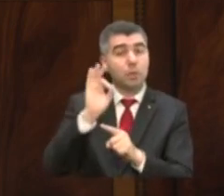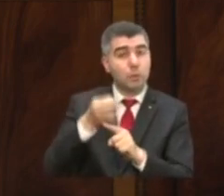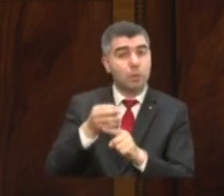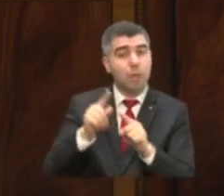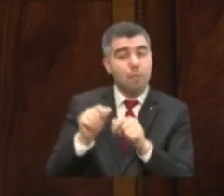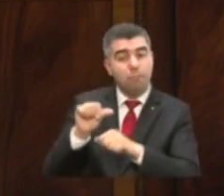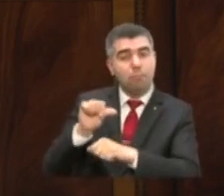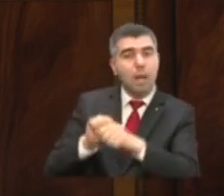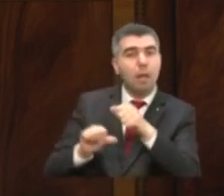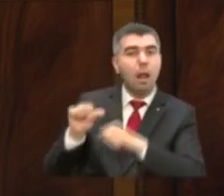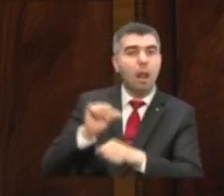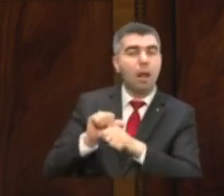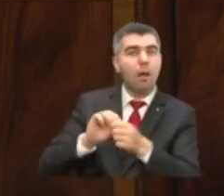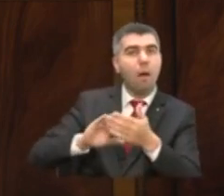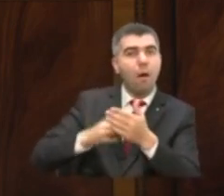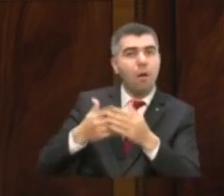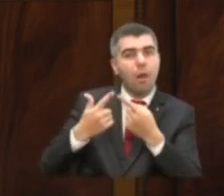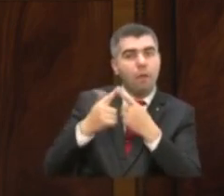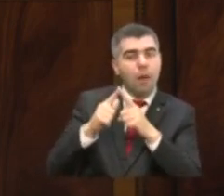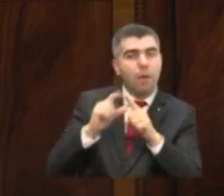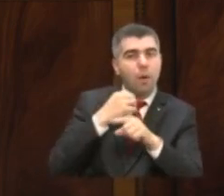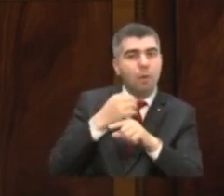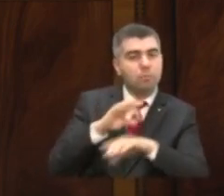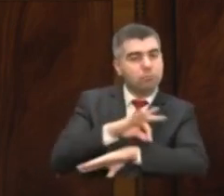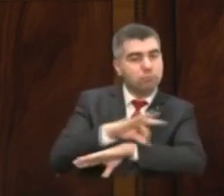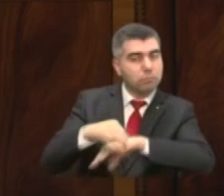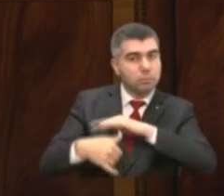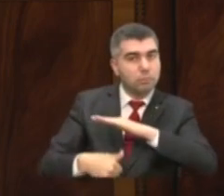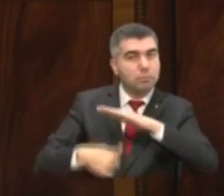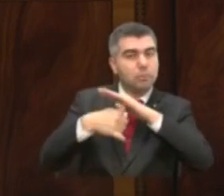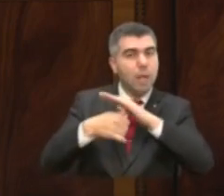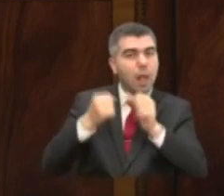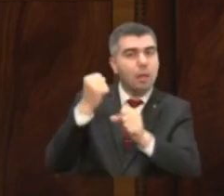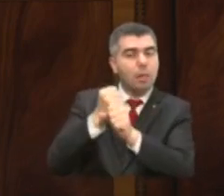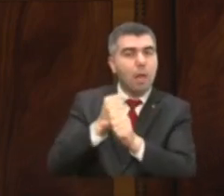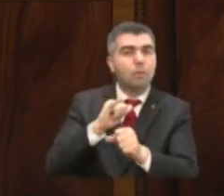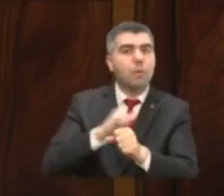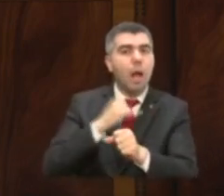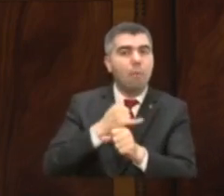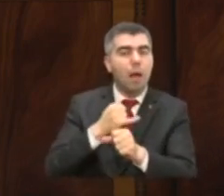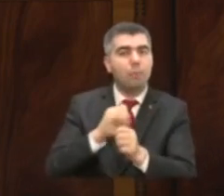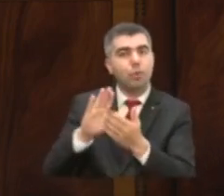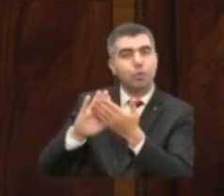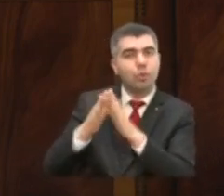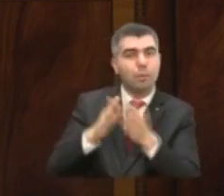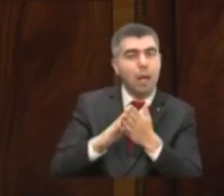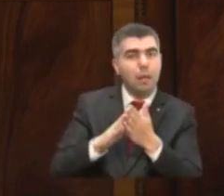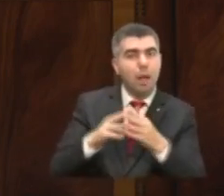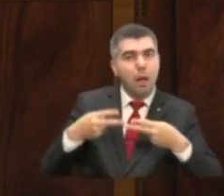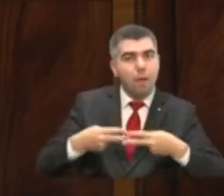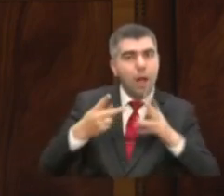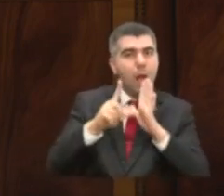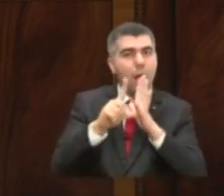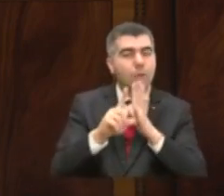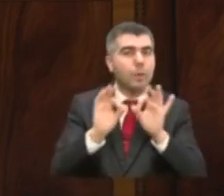تحول دستوري كبير بما فيها المجلس الاستشاري للشباب والعمل الجمعوي، والتي صدر يعني القانون المنظم